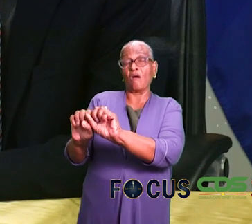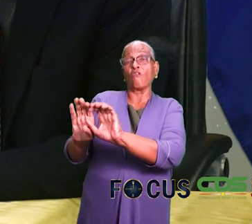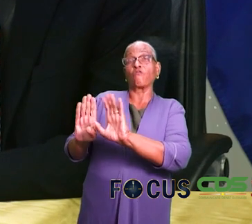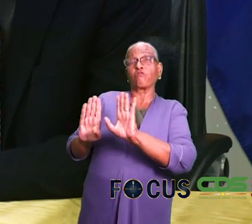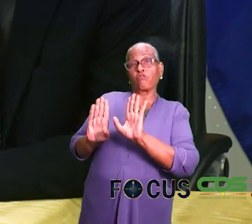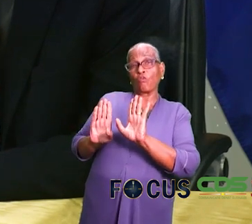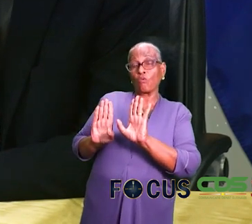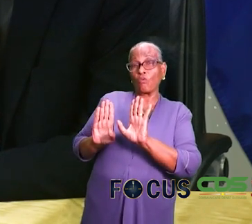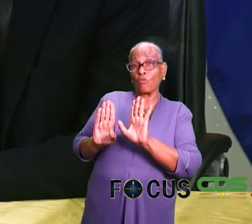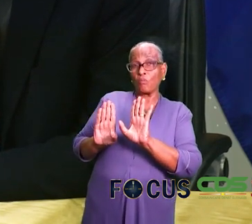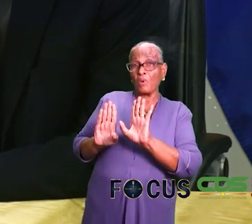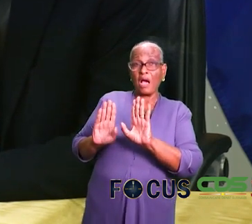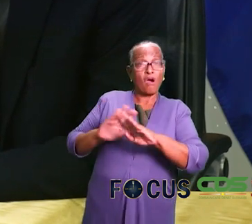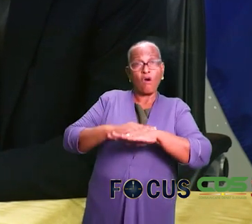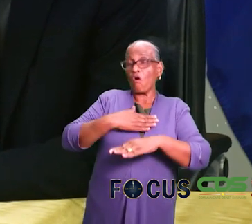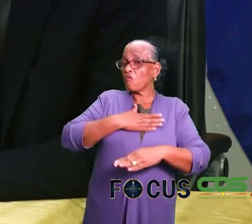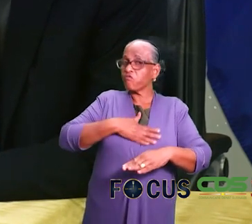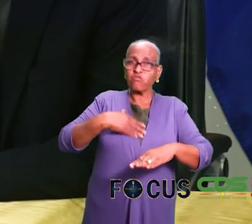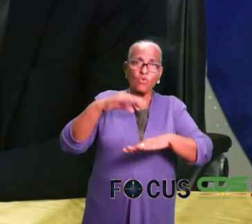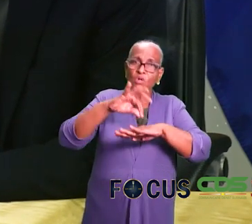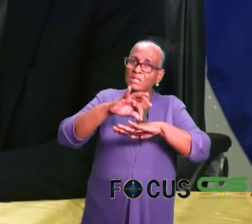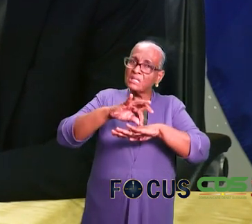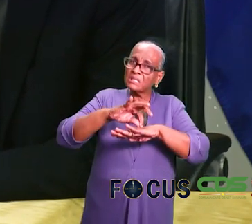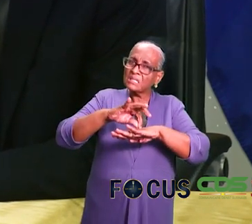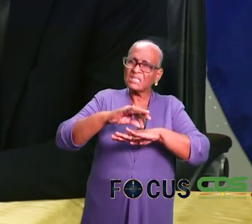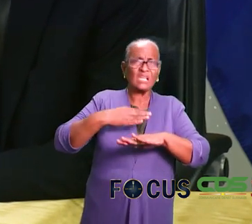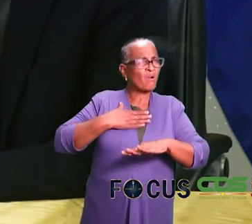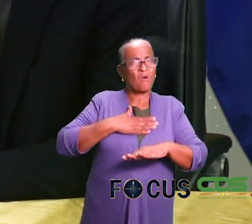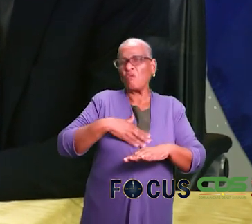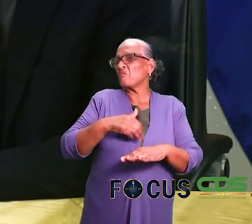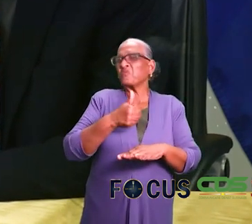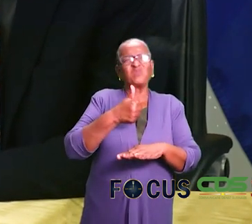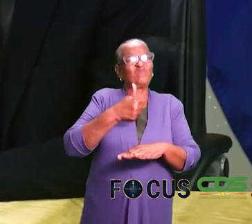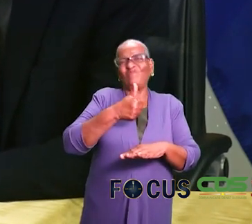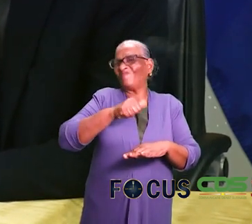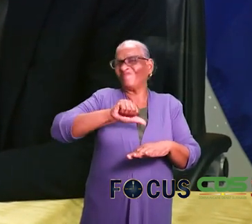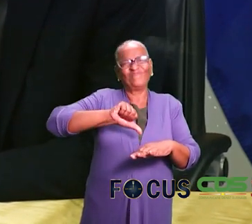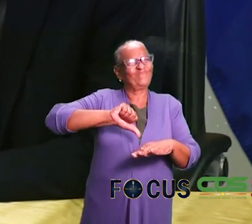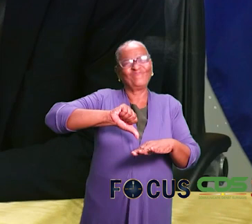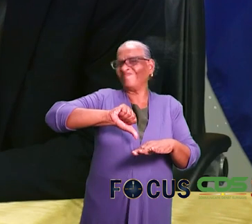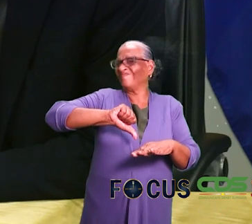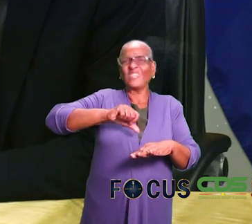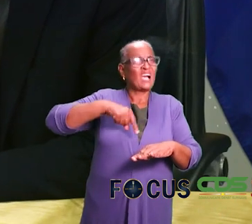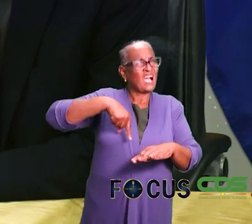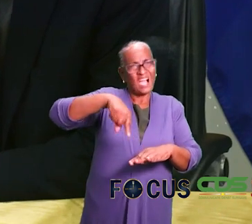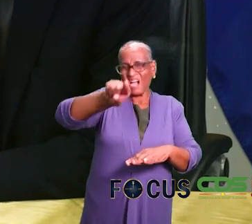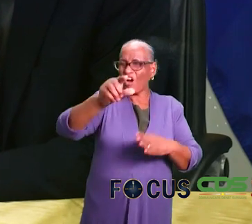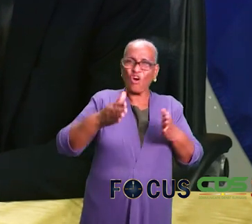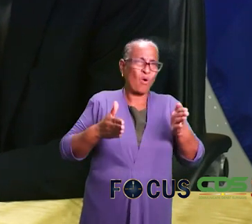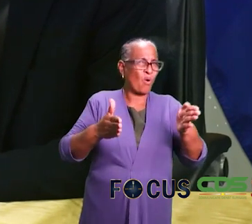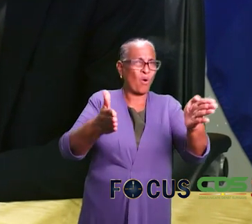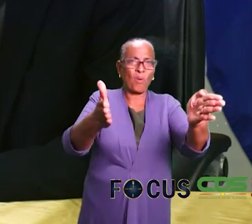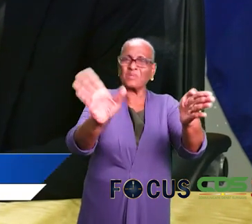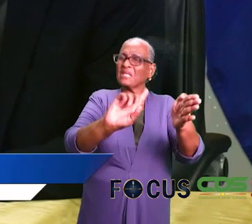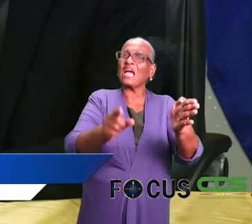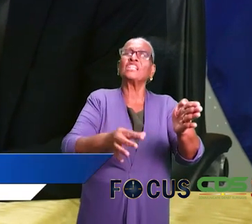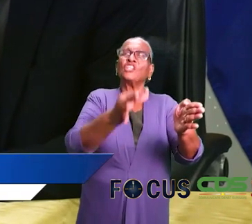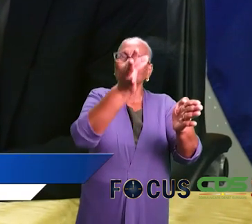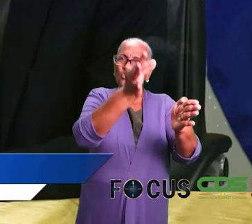goed voelt of ziek bent, ga niet op straat. Blijf thuis, maak contact met je